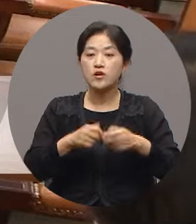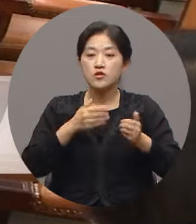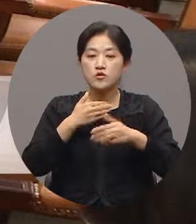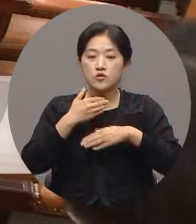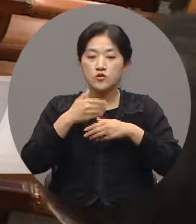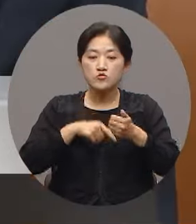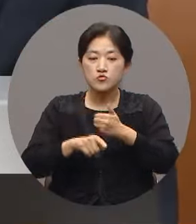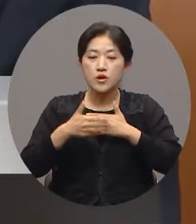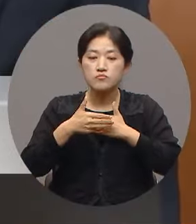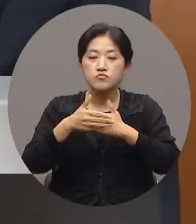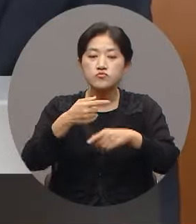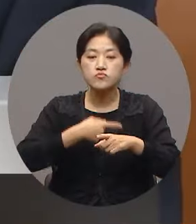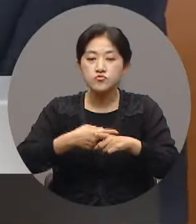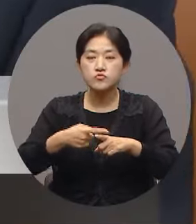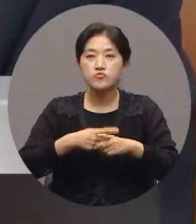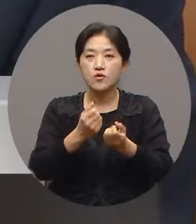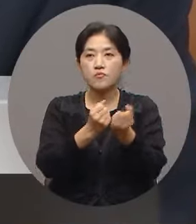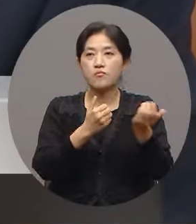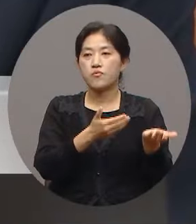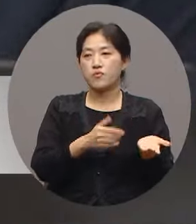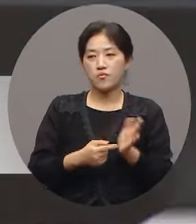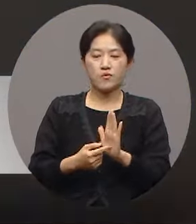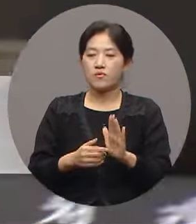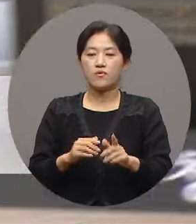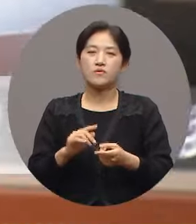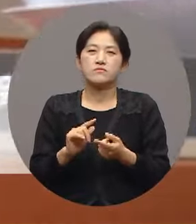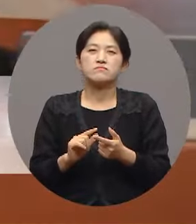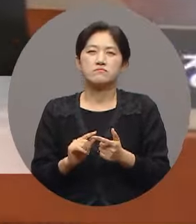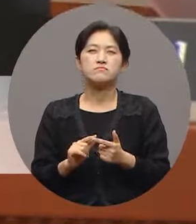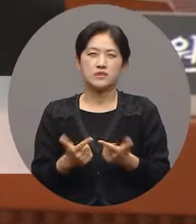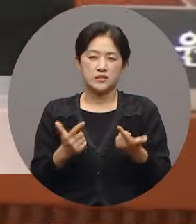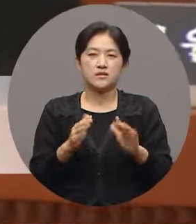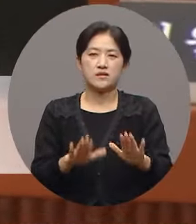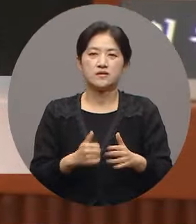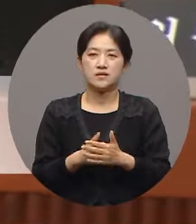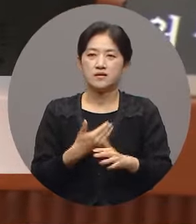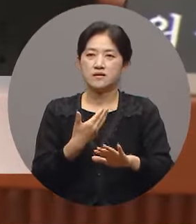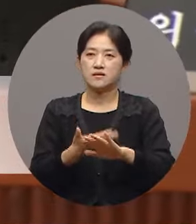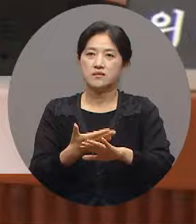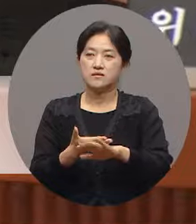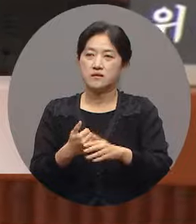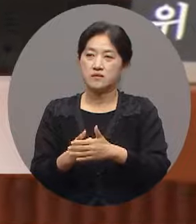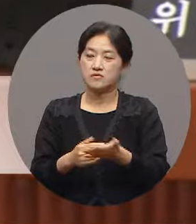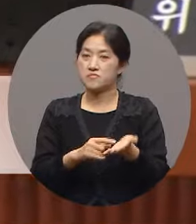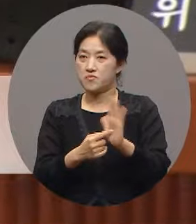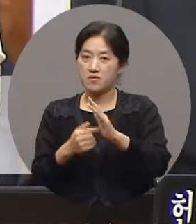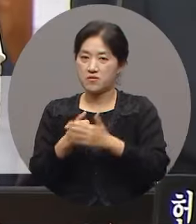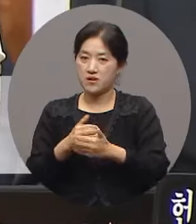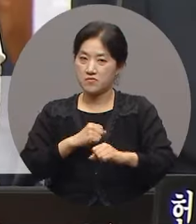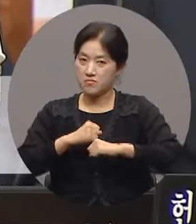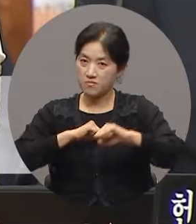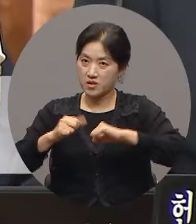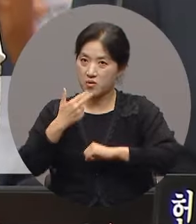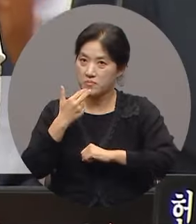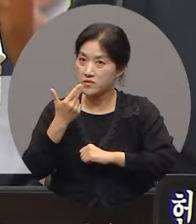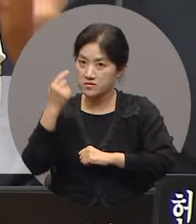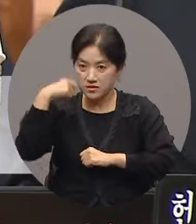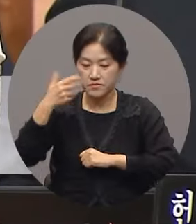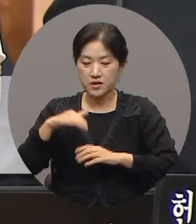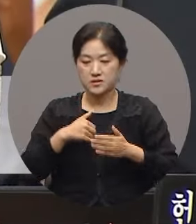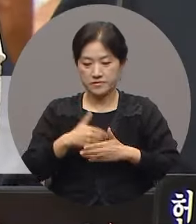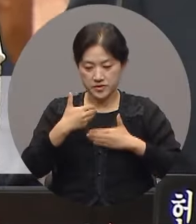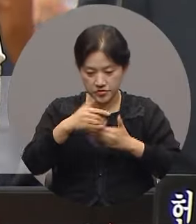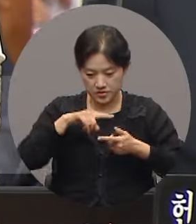어 단계에 이르렀다고 보고하는게 부적절하다며 외부에 드러나는 별 처분을 한 것은 없지만 절차에 따라 진행할